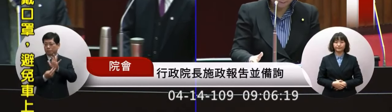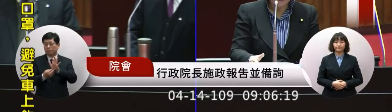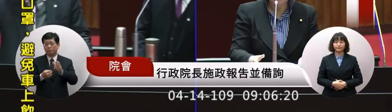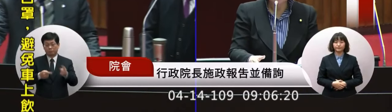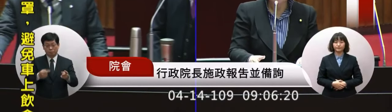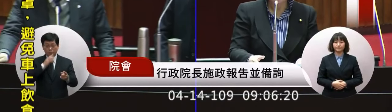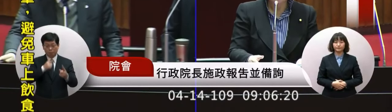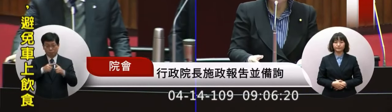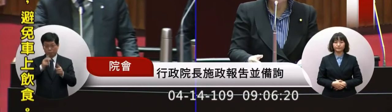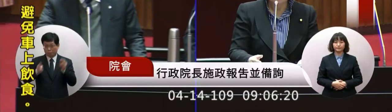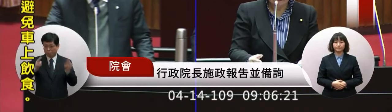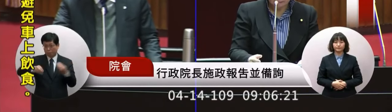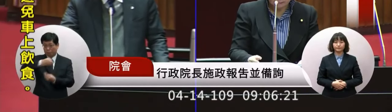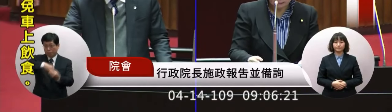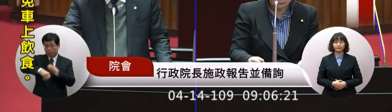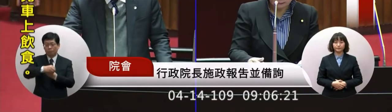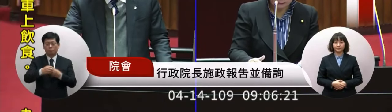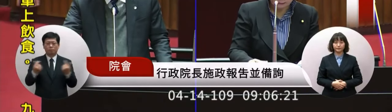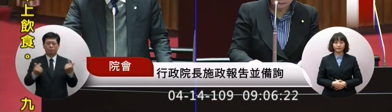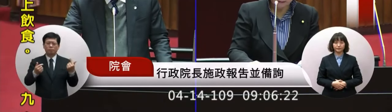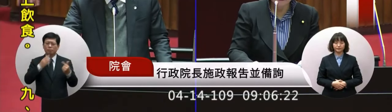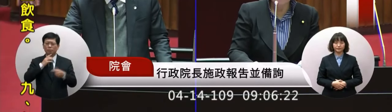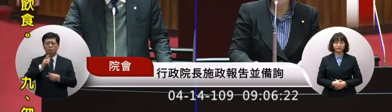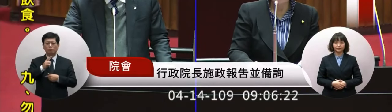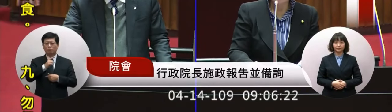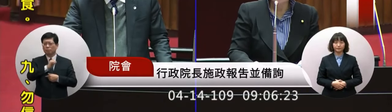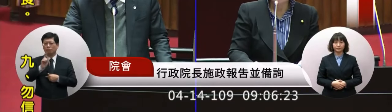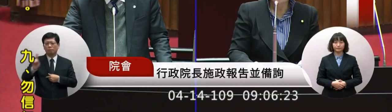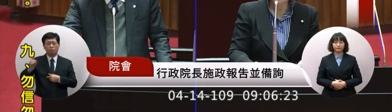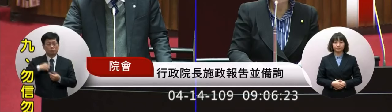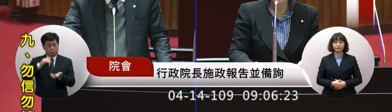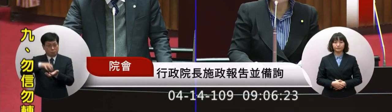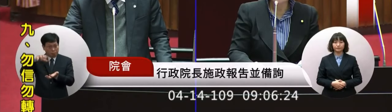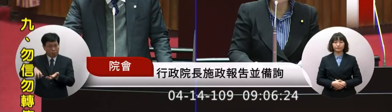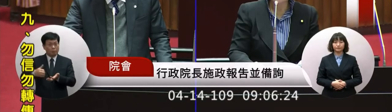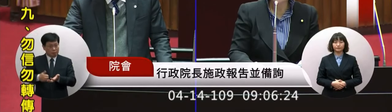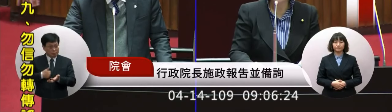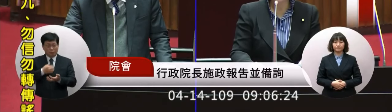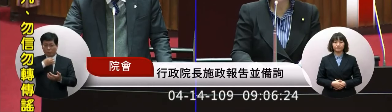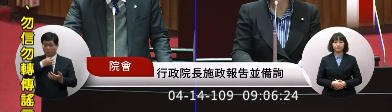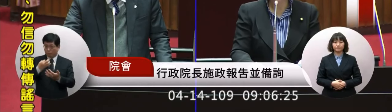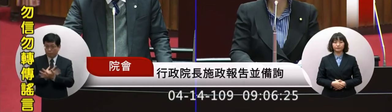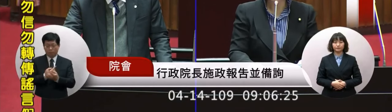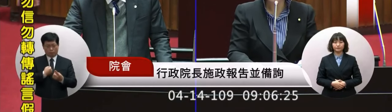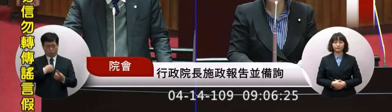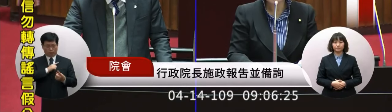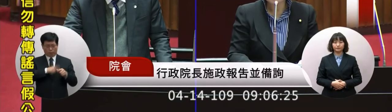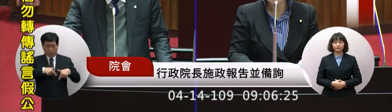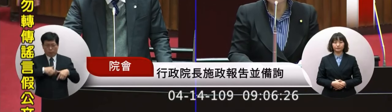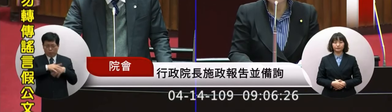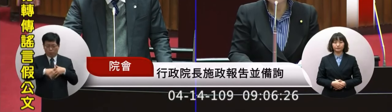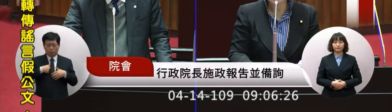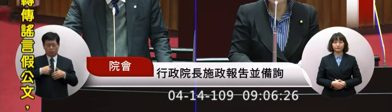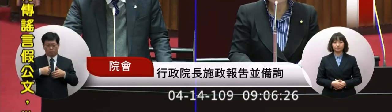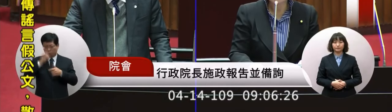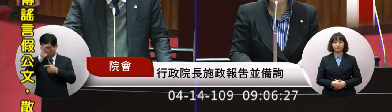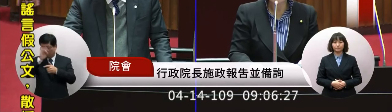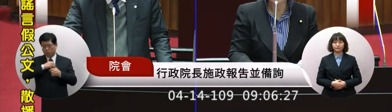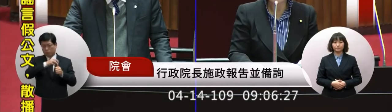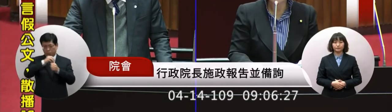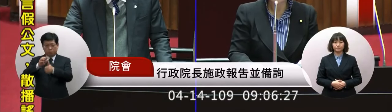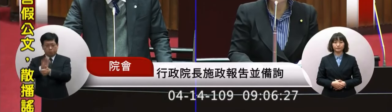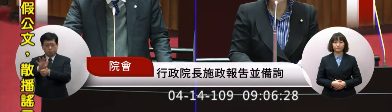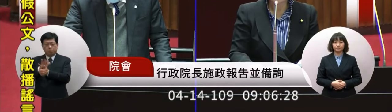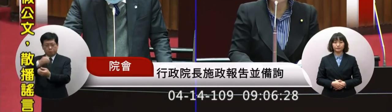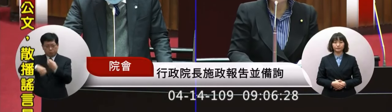关人力调度的部分，其实不管哪一家医疗院所，如果人力吃紧，指挥中心也会适度的去给他做调整